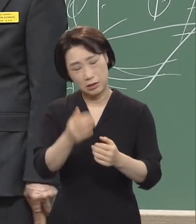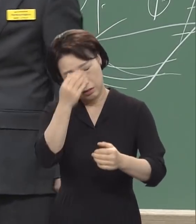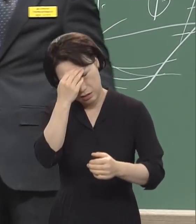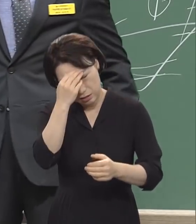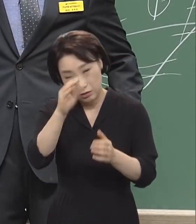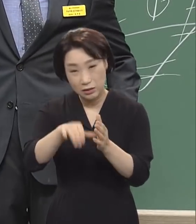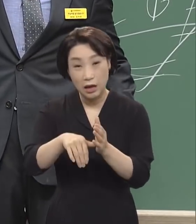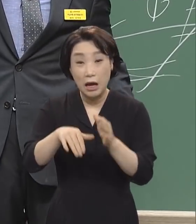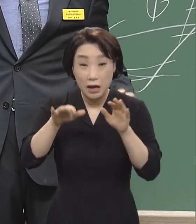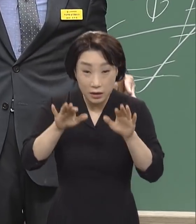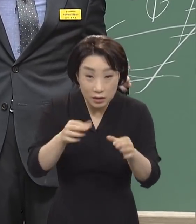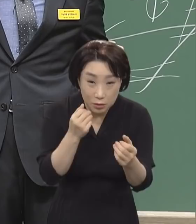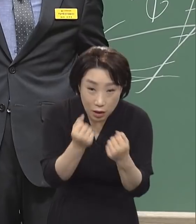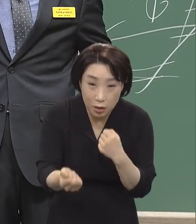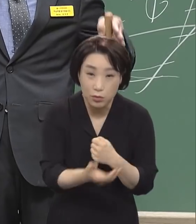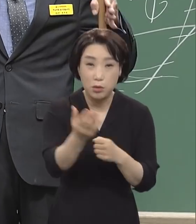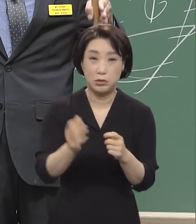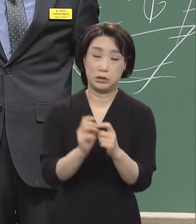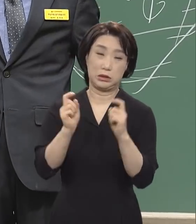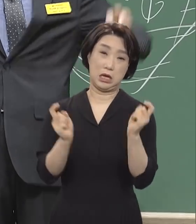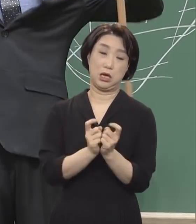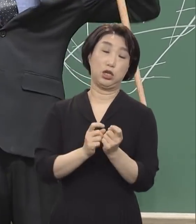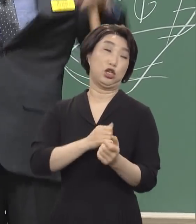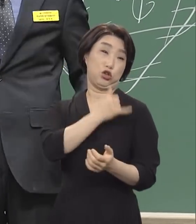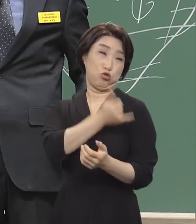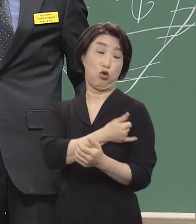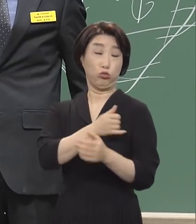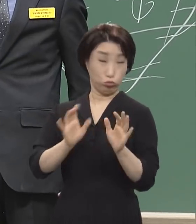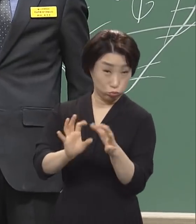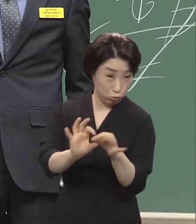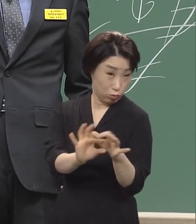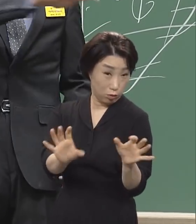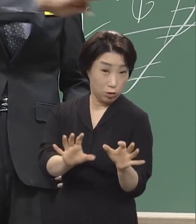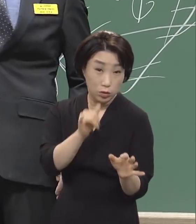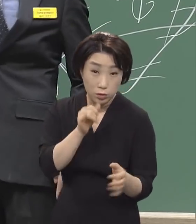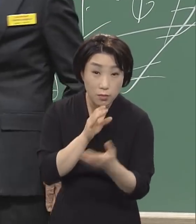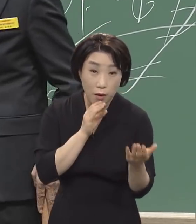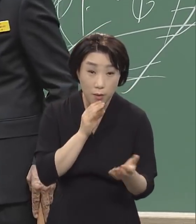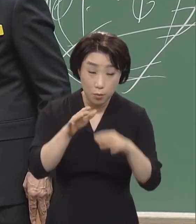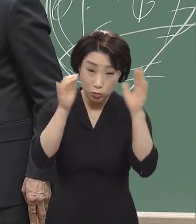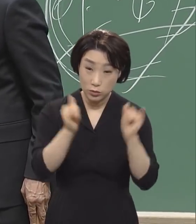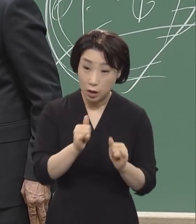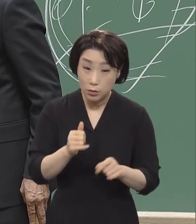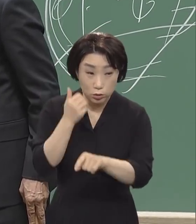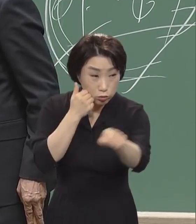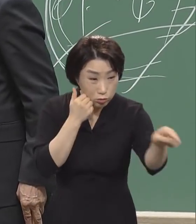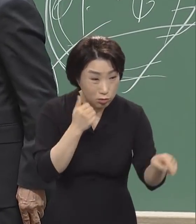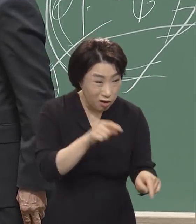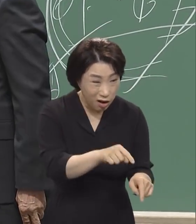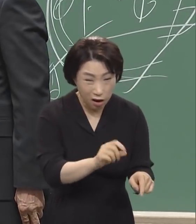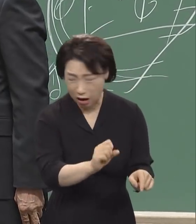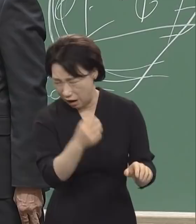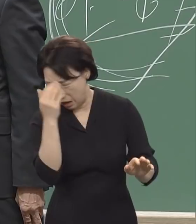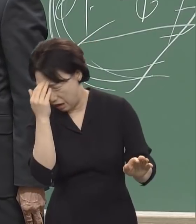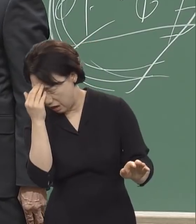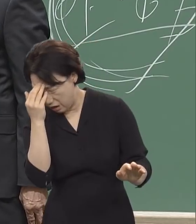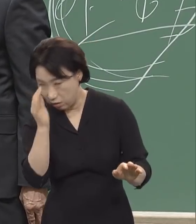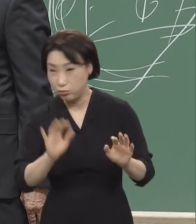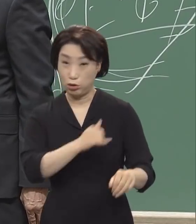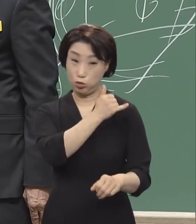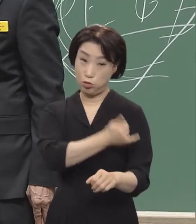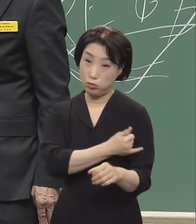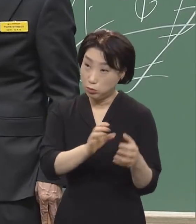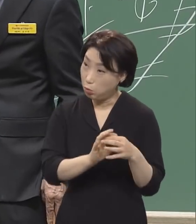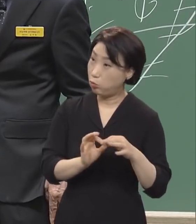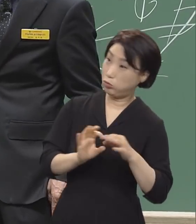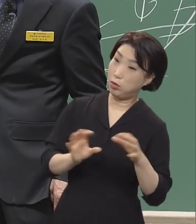왔다. 그런데도 그건 개인주의에 인권이니까 괜찮다. 모든 사람이다. 그 사람한테 피해를 입어도 인권이니까